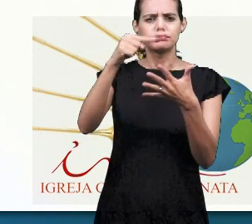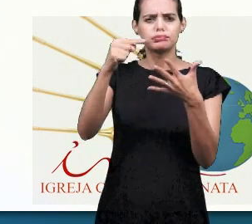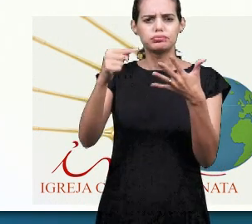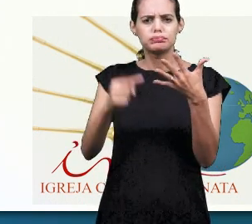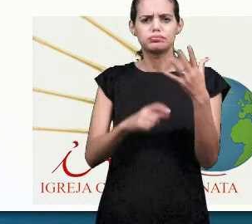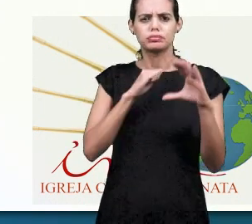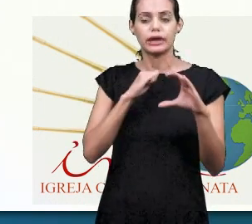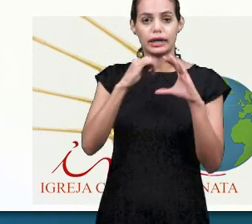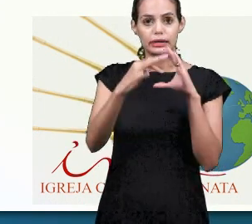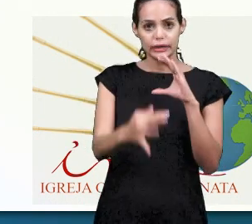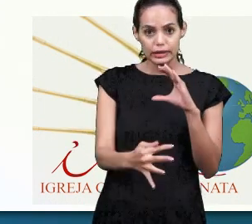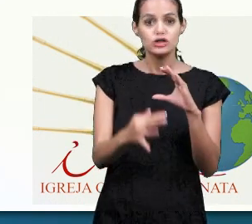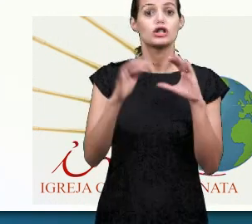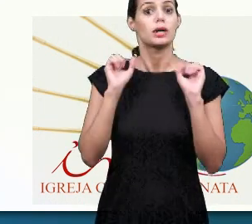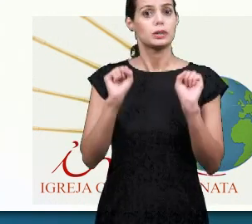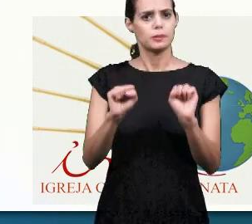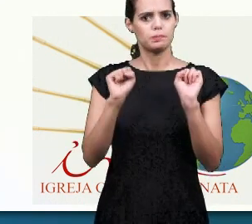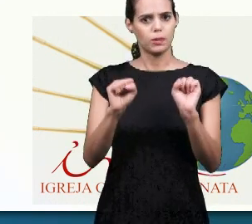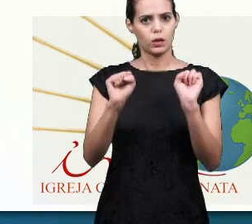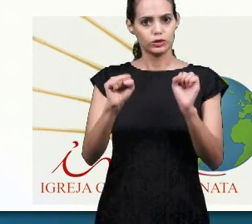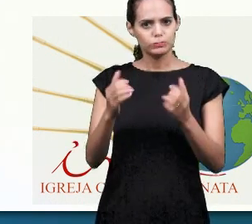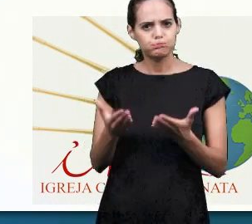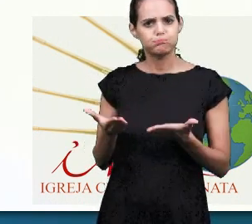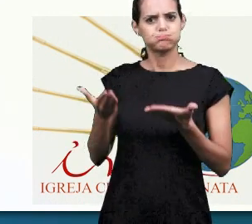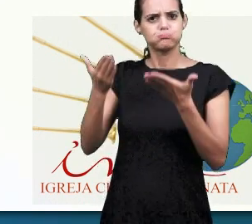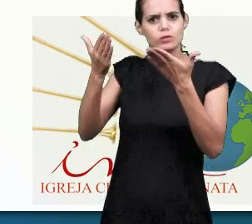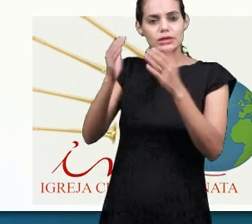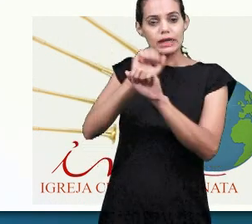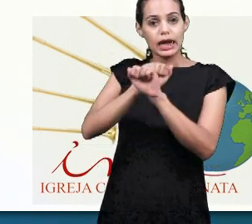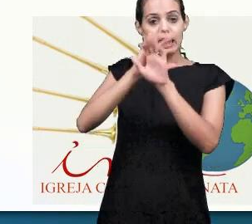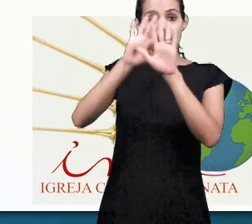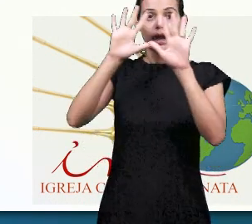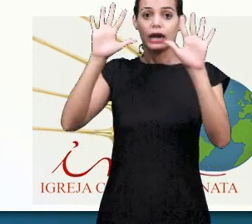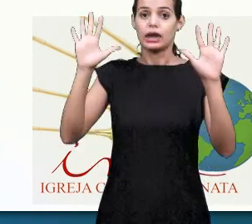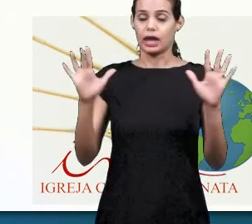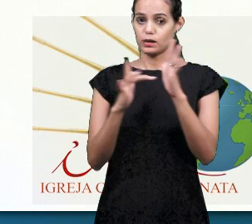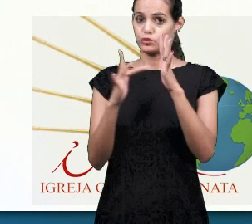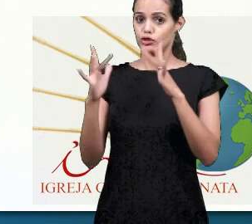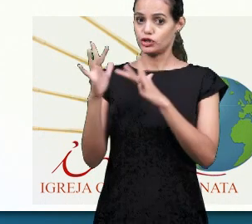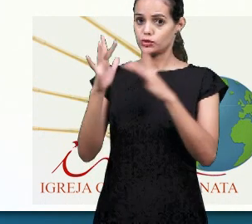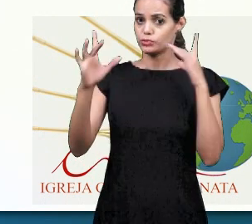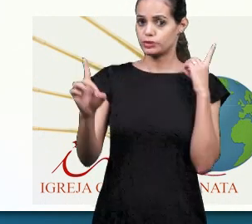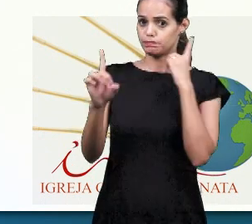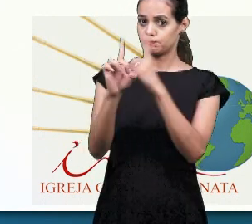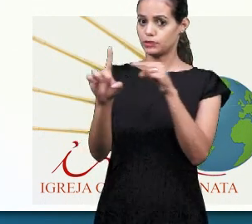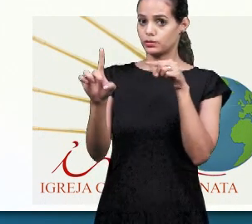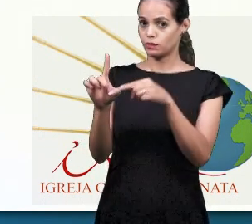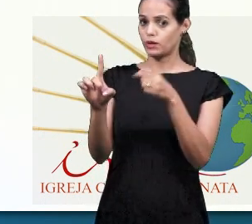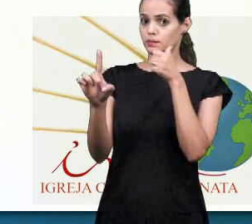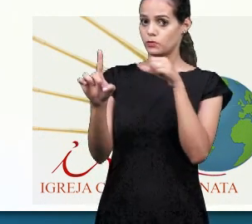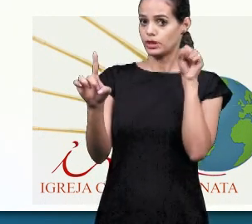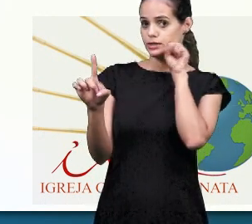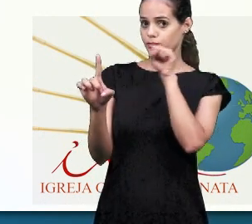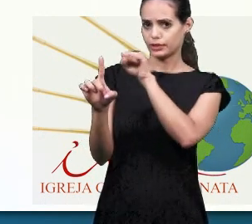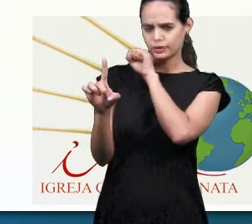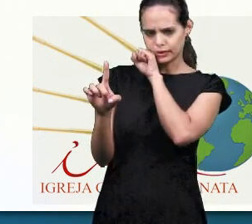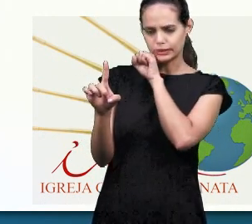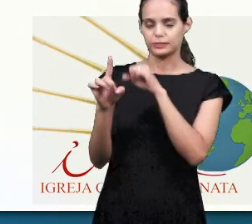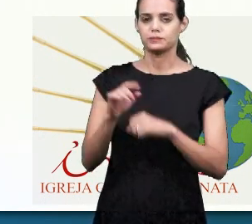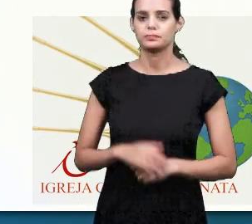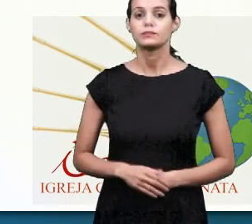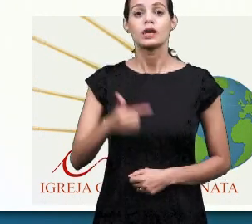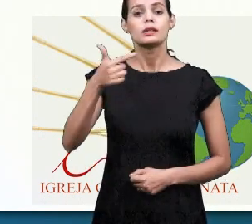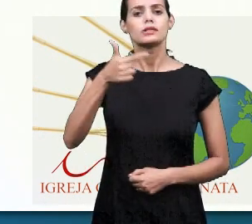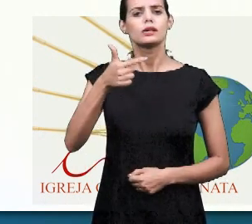Chacun a répondu à une question. Maintenant, nous allons aux questions destinées aux jeunes. Et dans les questions destinées aux jeunes, nous avons la